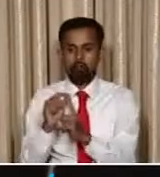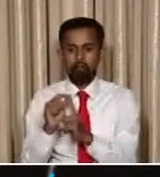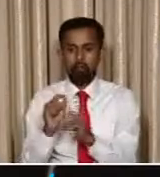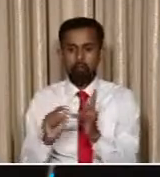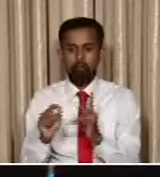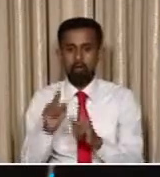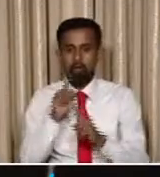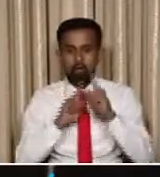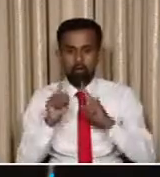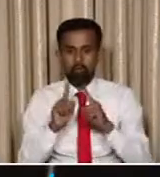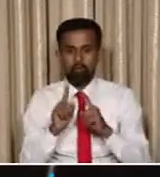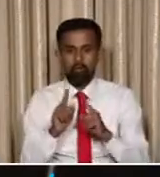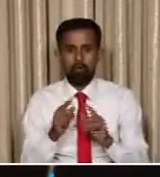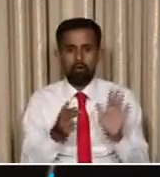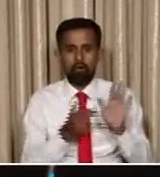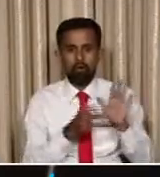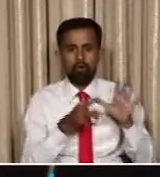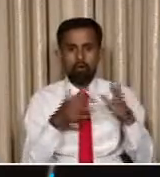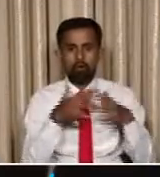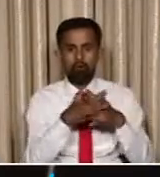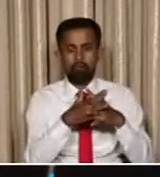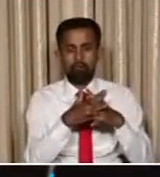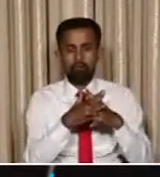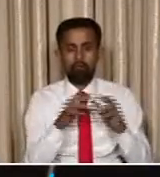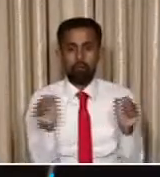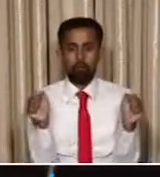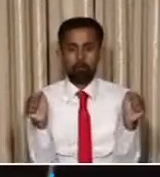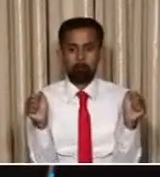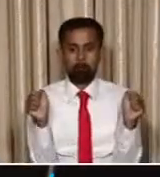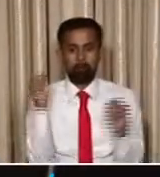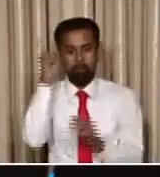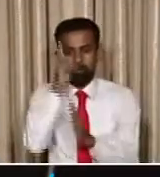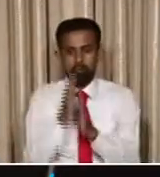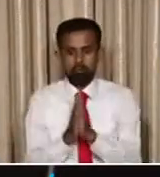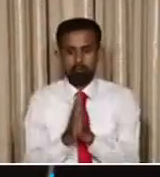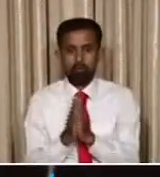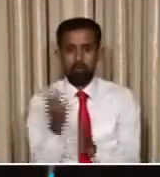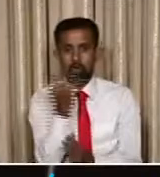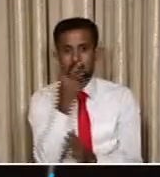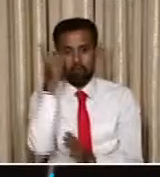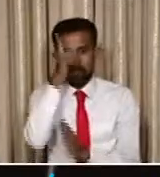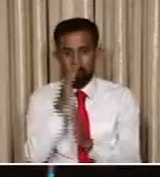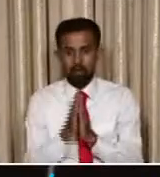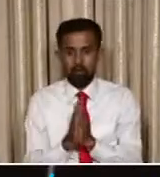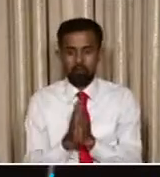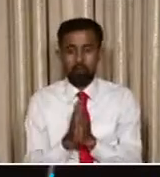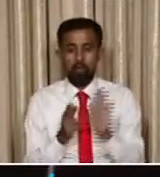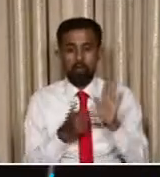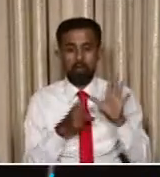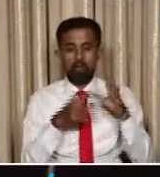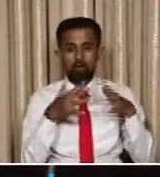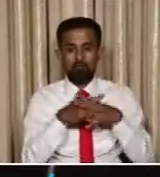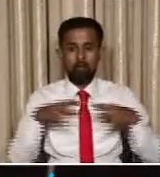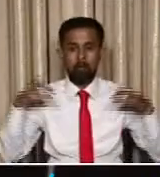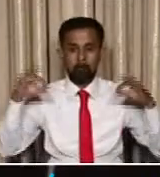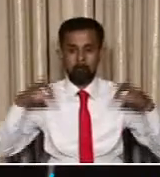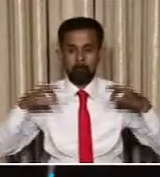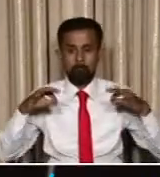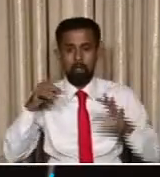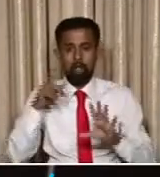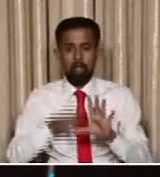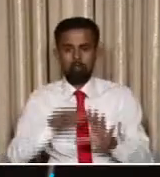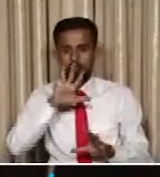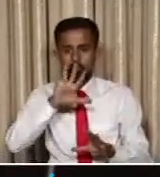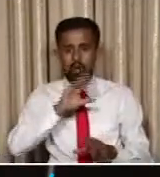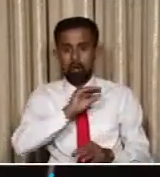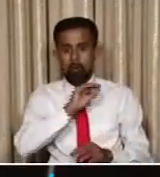කරද්දී නවගමුව පත්තිනි දේවාලේ සතර මහා දේවාලයේ නවගමුව මේ පෙරහැර අවුරුදු 5කට පස්සේ